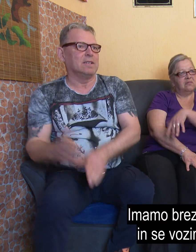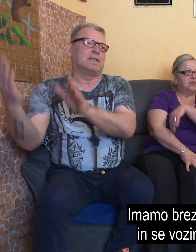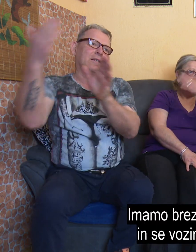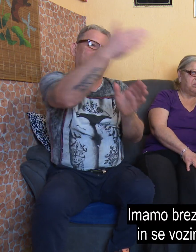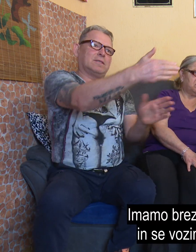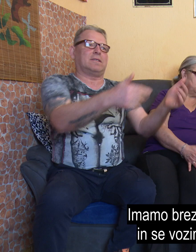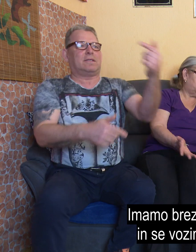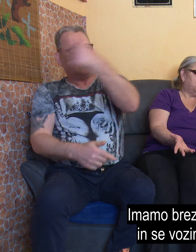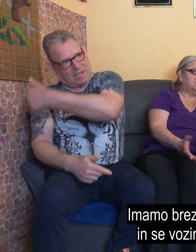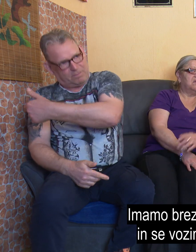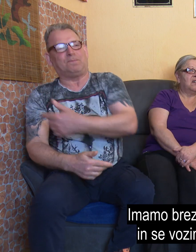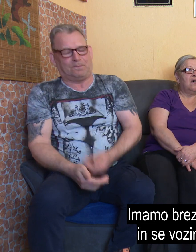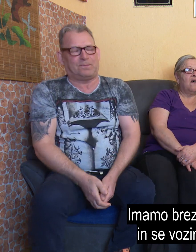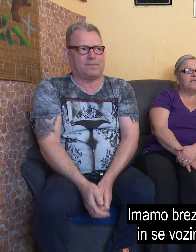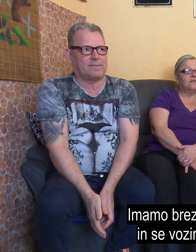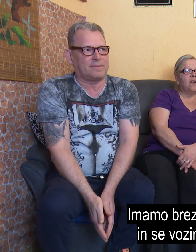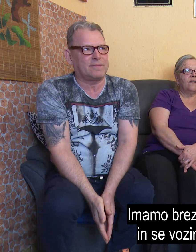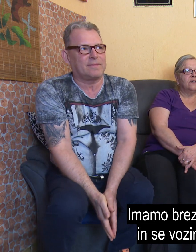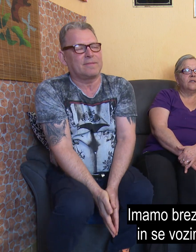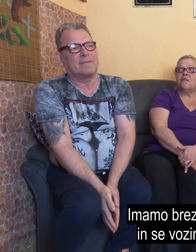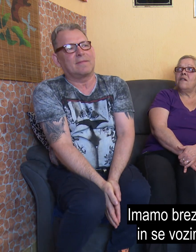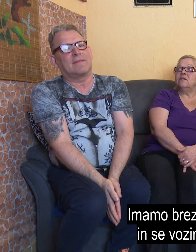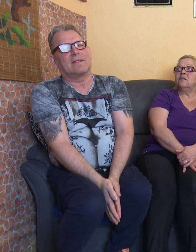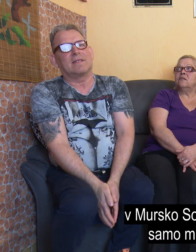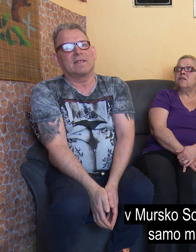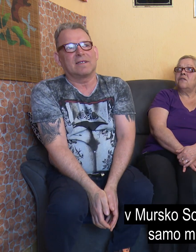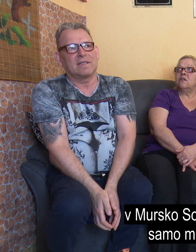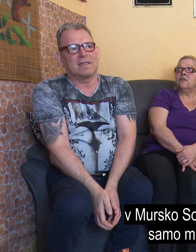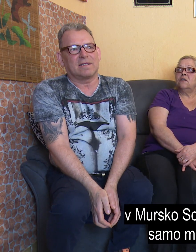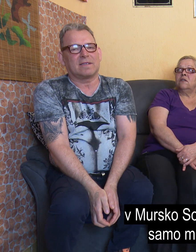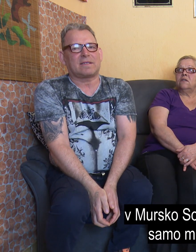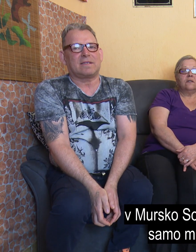Majo karte smo njih zriktali te, ko se za stojim vozil, ne, v soboto.